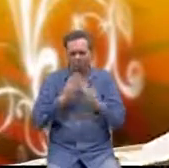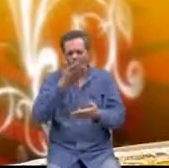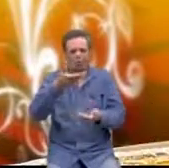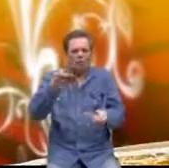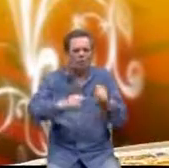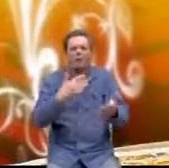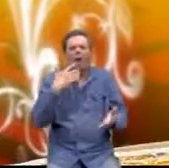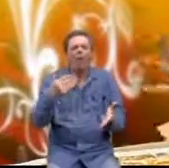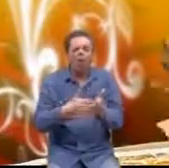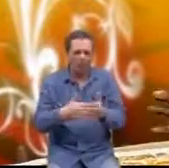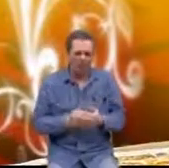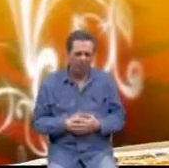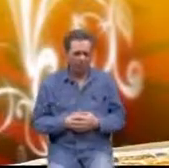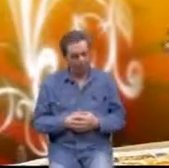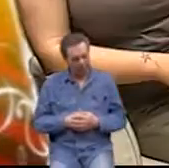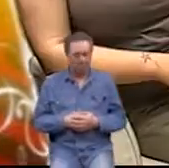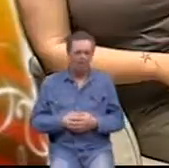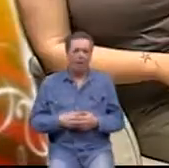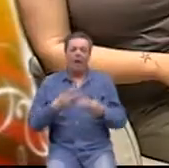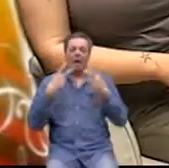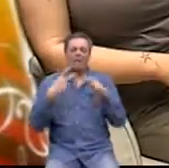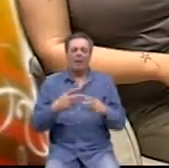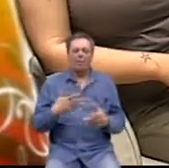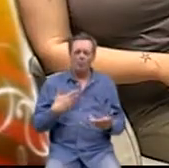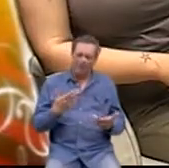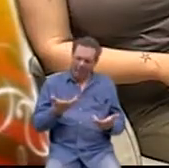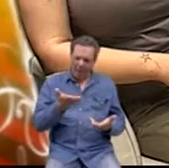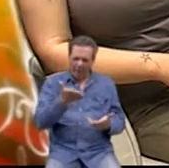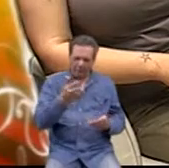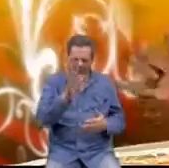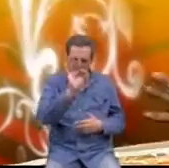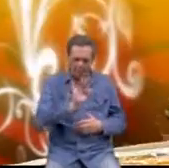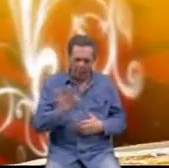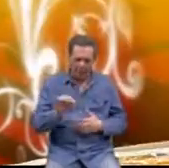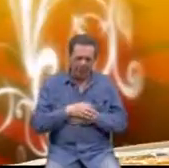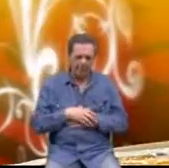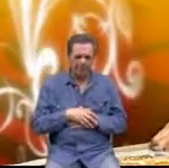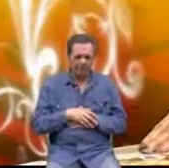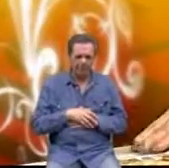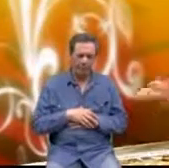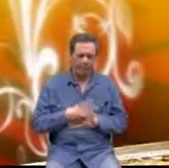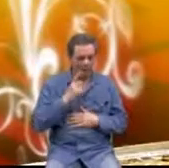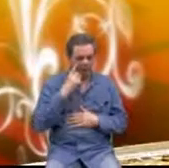to funkcionira. Mi se vraćamo na razradu projekta. Znači, ako smo kazali da je